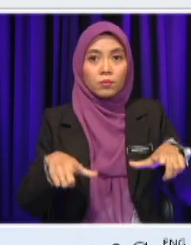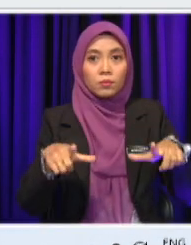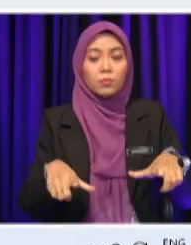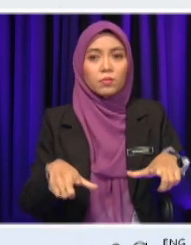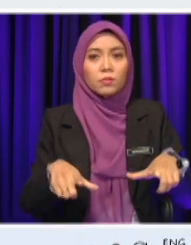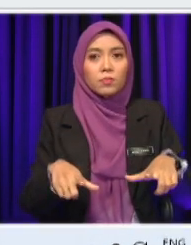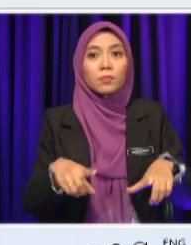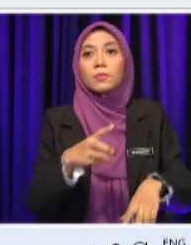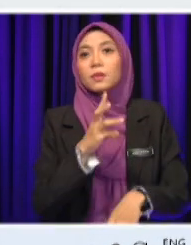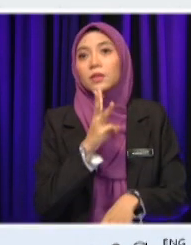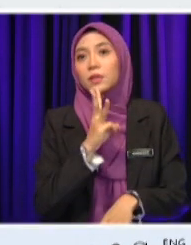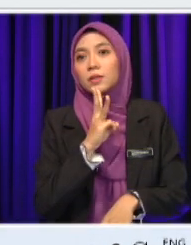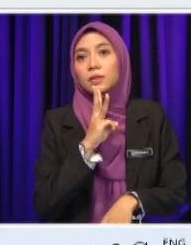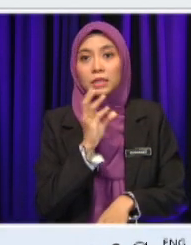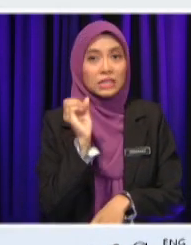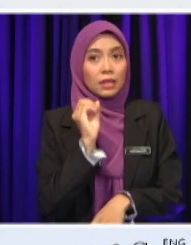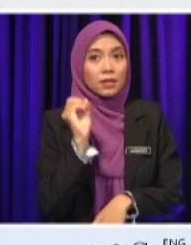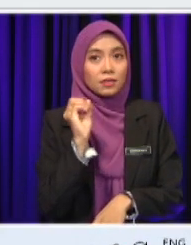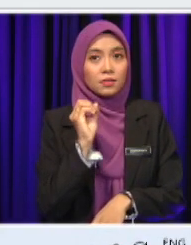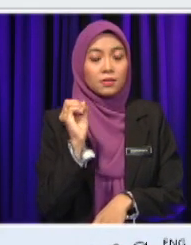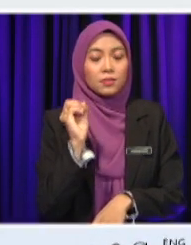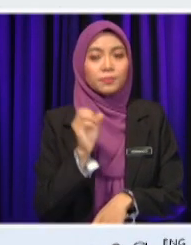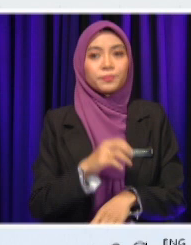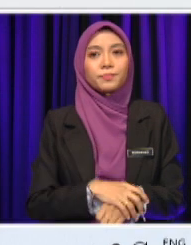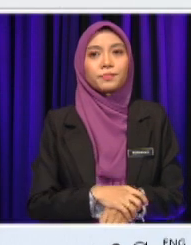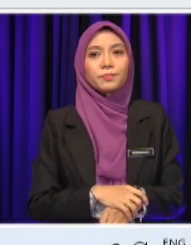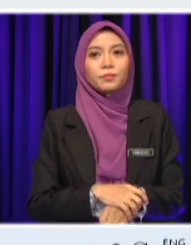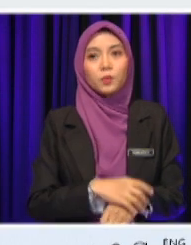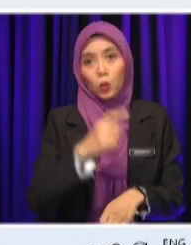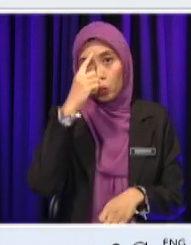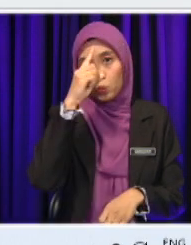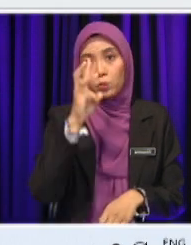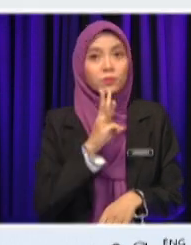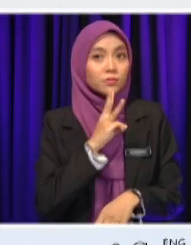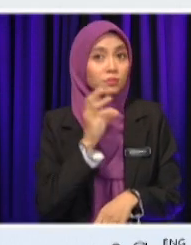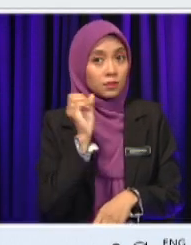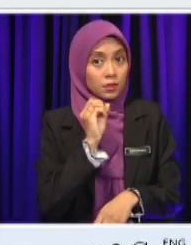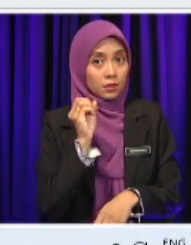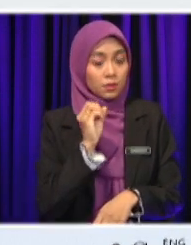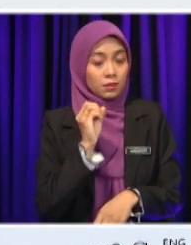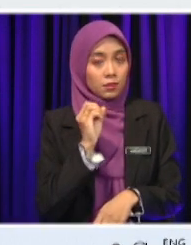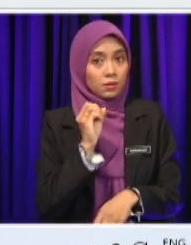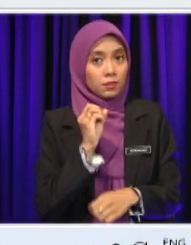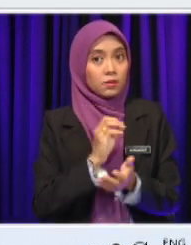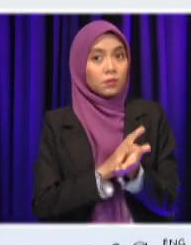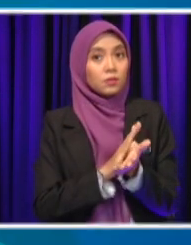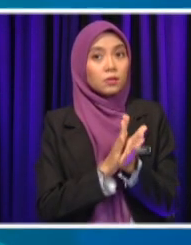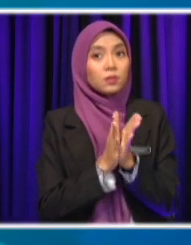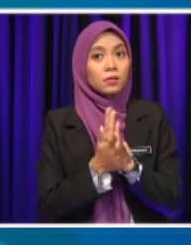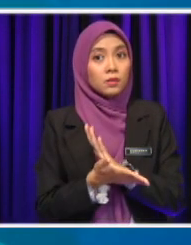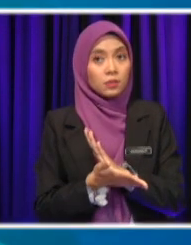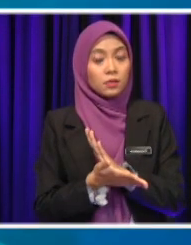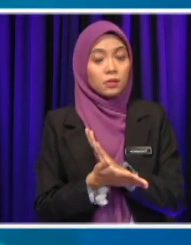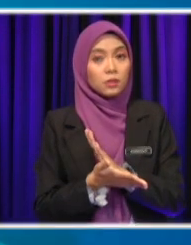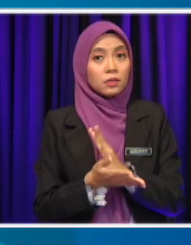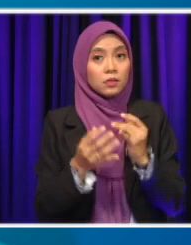Okey. Kita letak di bahagian tak ada air. Okey, untuk tak ada air ni Aiman, penggunaan sensor kelembapan ni kita menggunakan